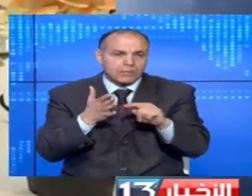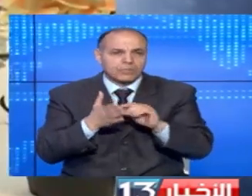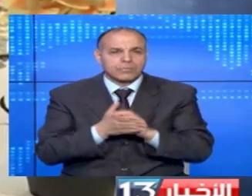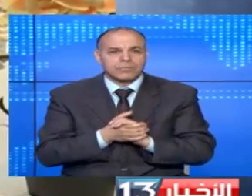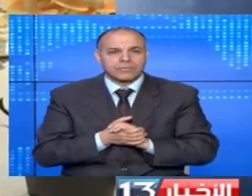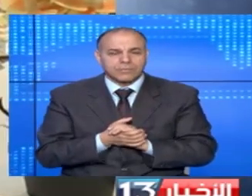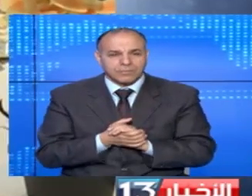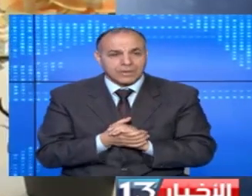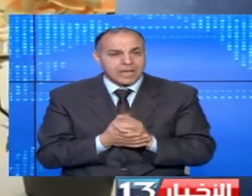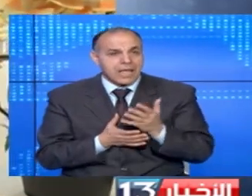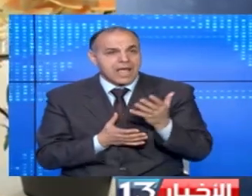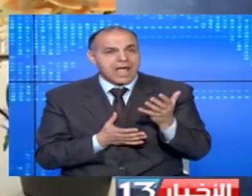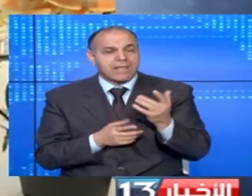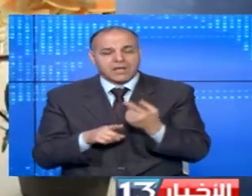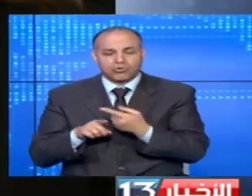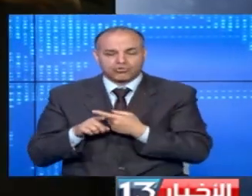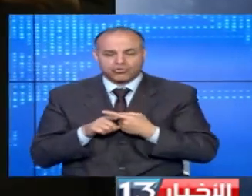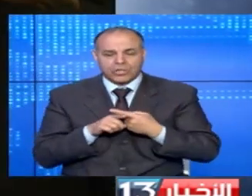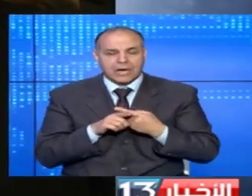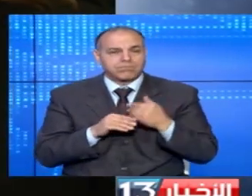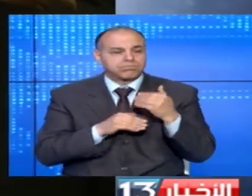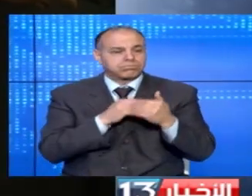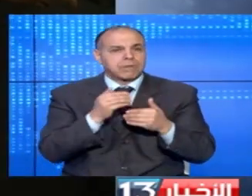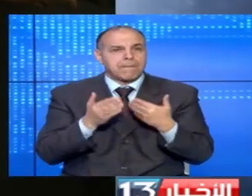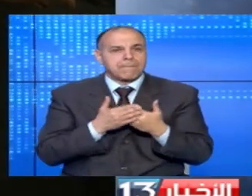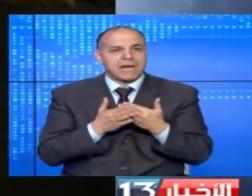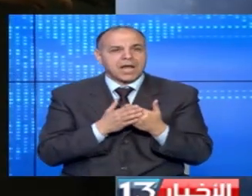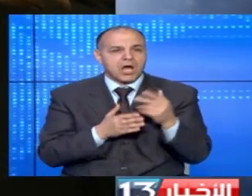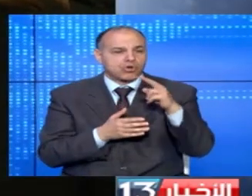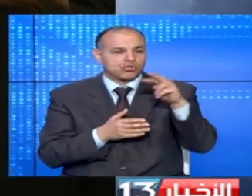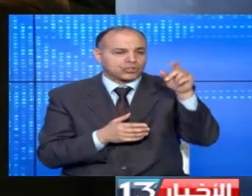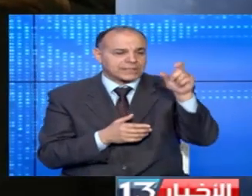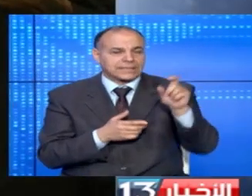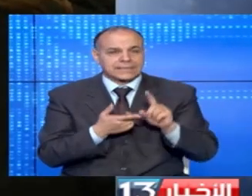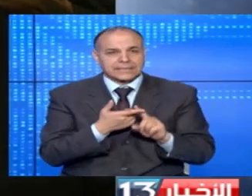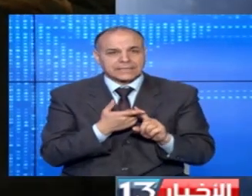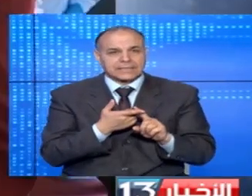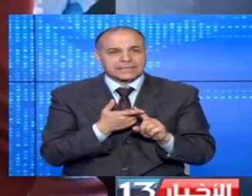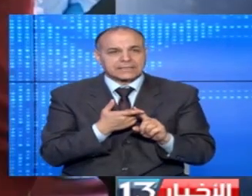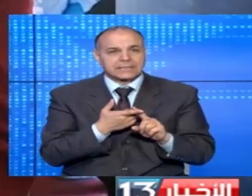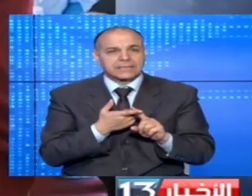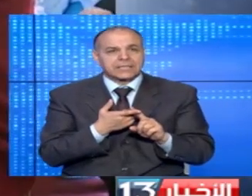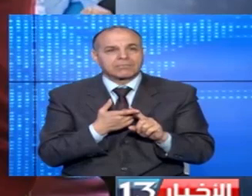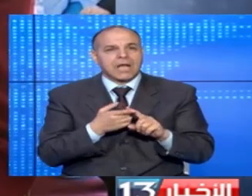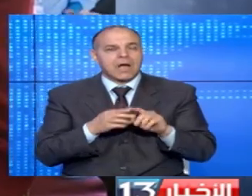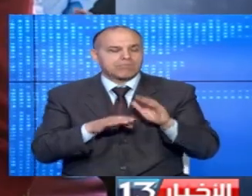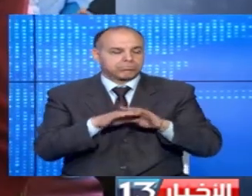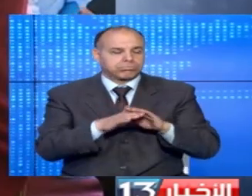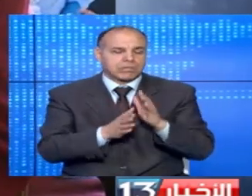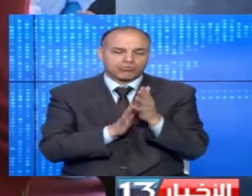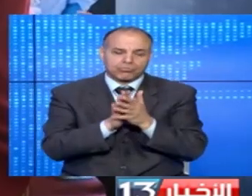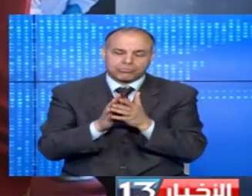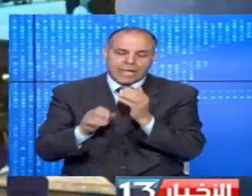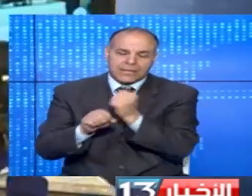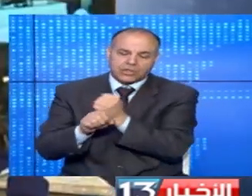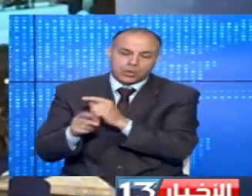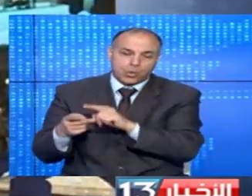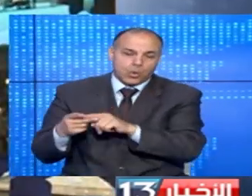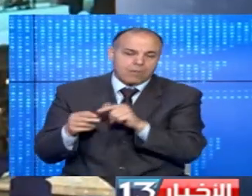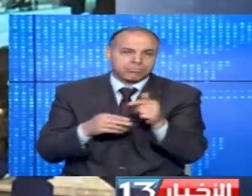هذه الشراكه تمكن من تطوير مهارات عشرين شخصا من مستشاريه تشغيل توفير الظروف الملائمه